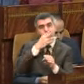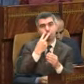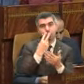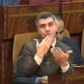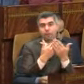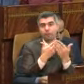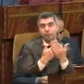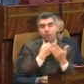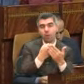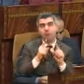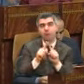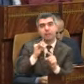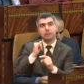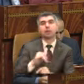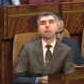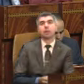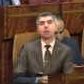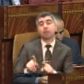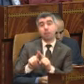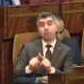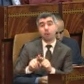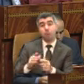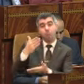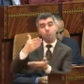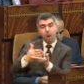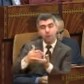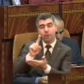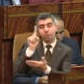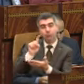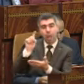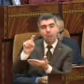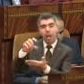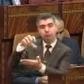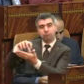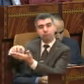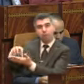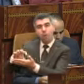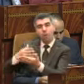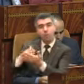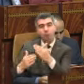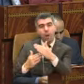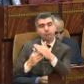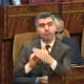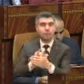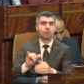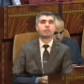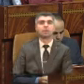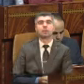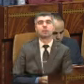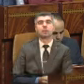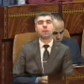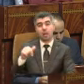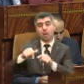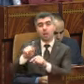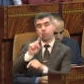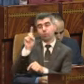المسؤولية ديالو. مثلا الأشغال توقفت بجامعة عين ضربان، الخزازرة، بوكركوع، سيدي عبد الكريم، كما أن بعض الجماعات الأخرى اللي عندها